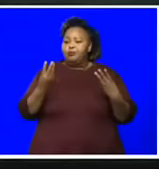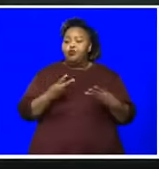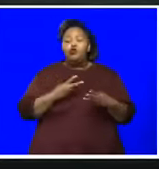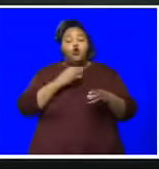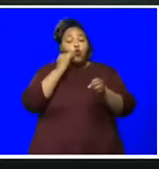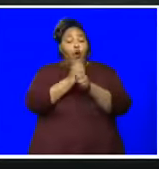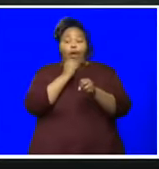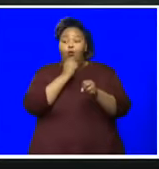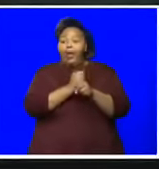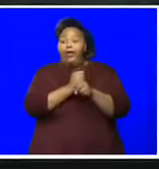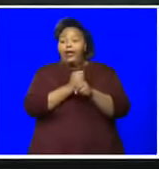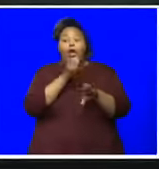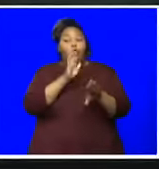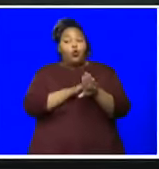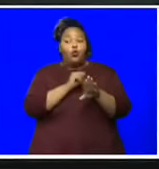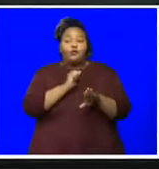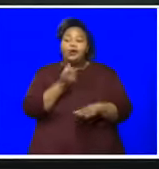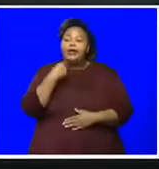labahola imali yelitiko